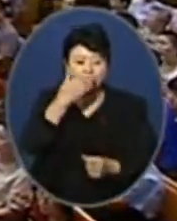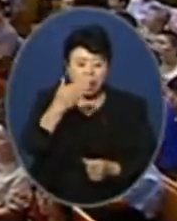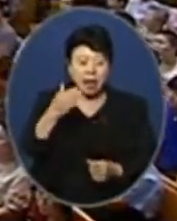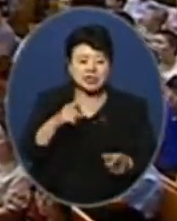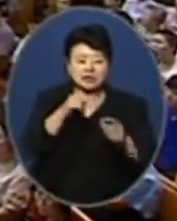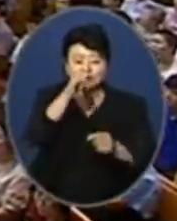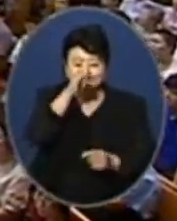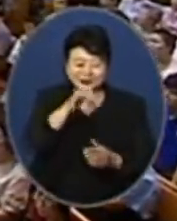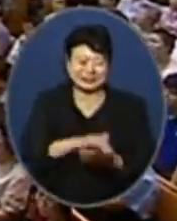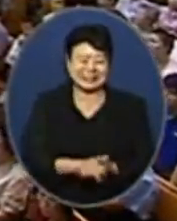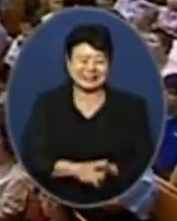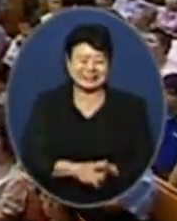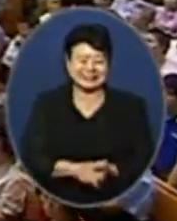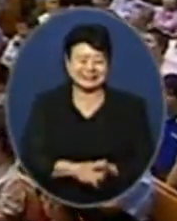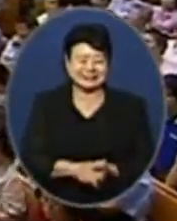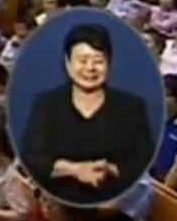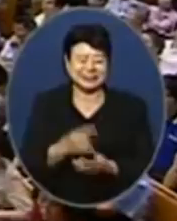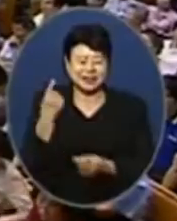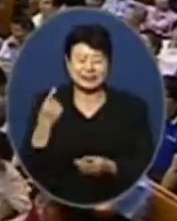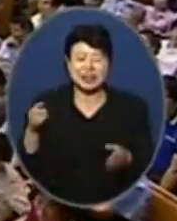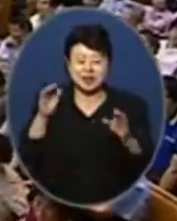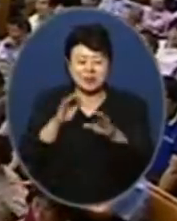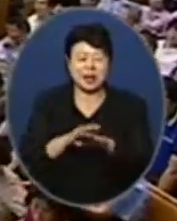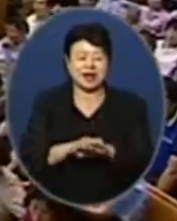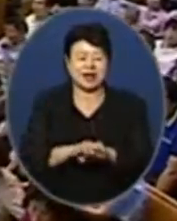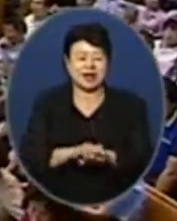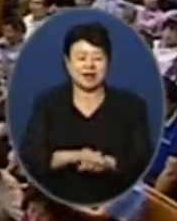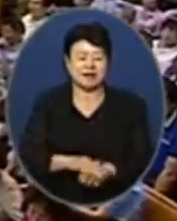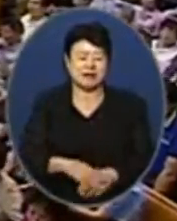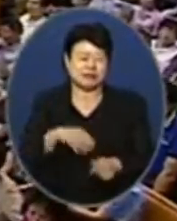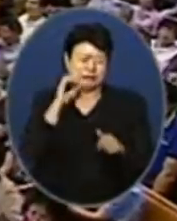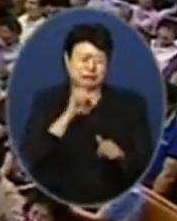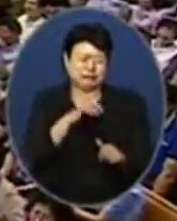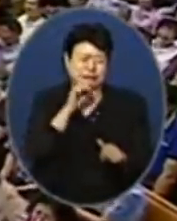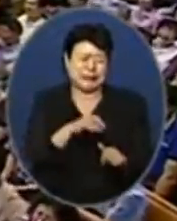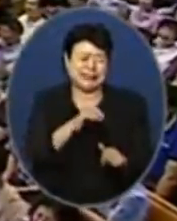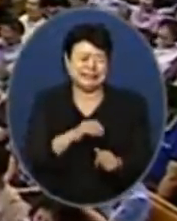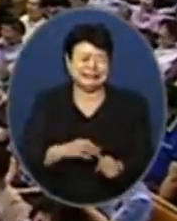살고 있으면서 어찌녁에도 나한테 얼마나 구박을 하는지 몰라요.